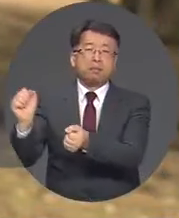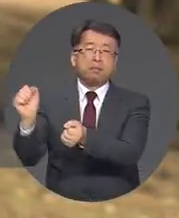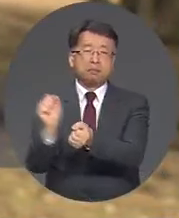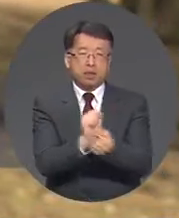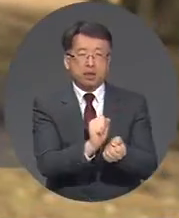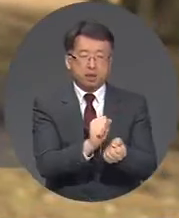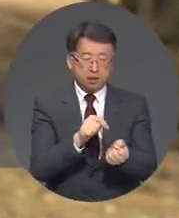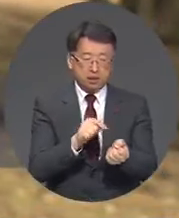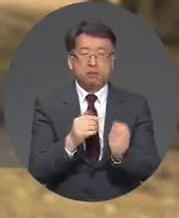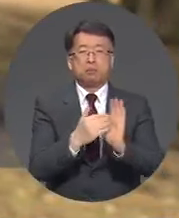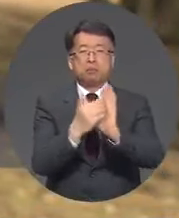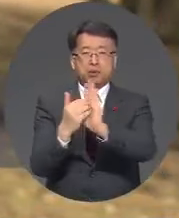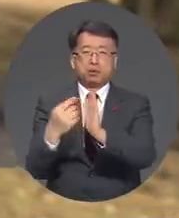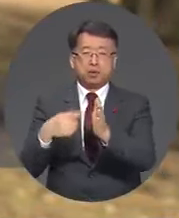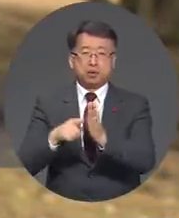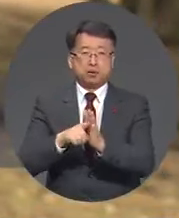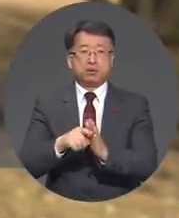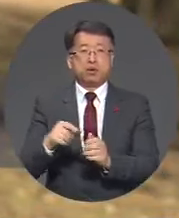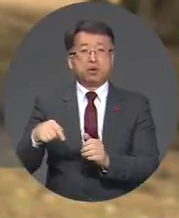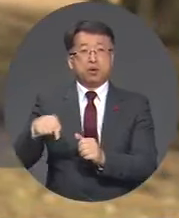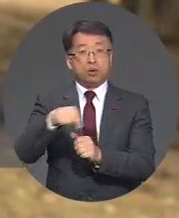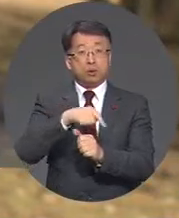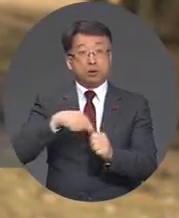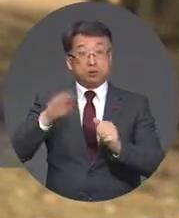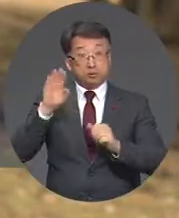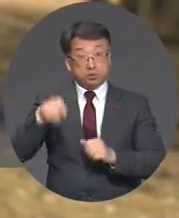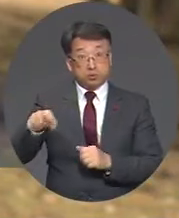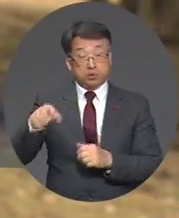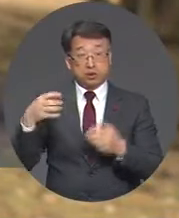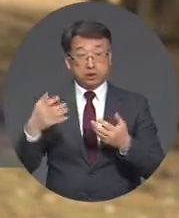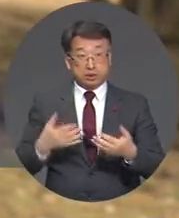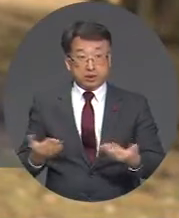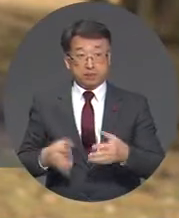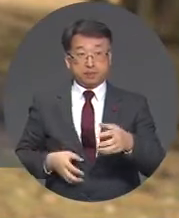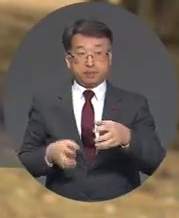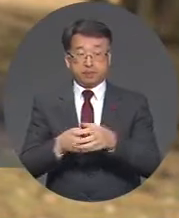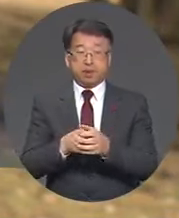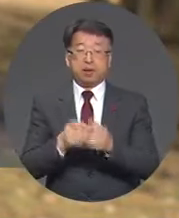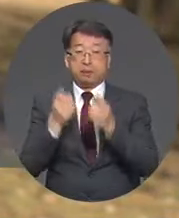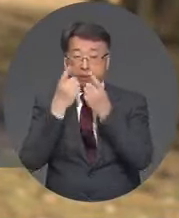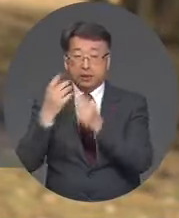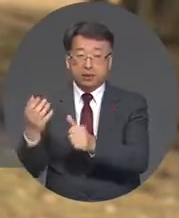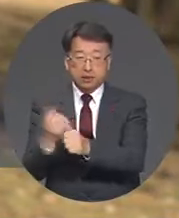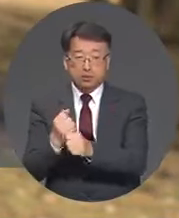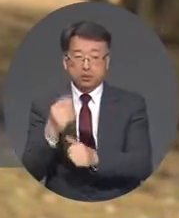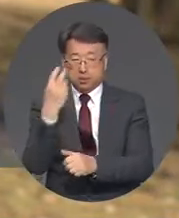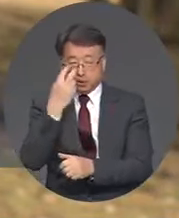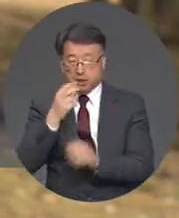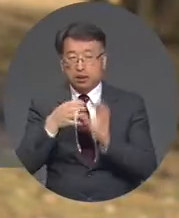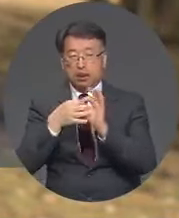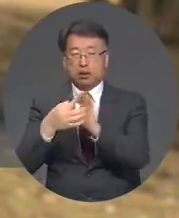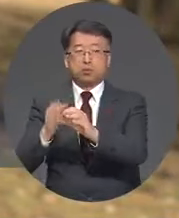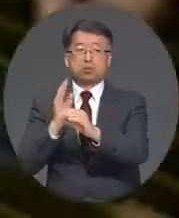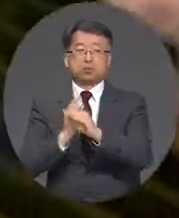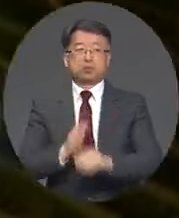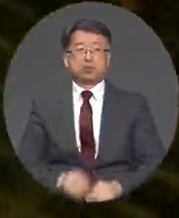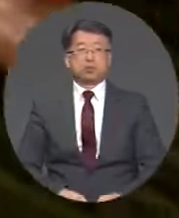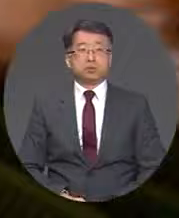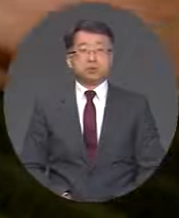차단을 위해서 그 환경부수와 협조해서 저희들이 야생 멧돼지 포획과 수색을 강화하고 있는